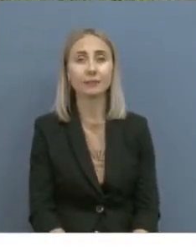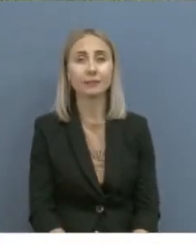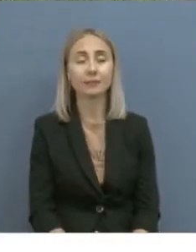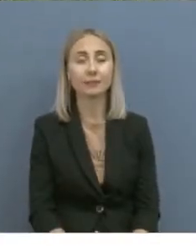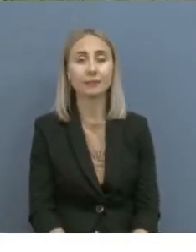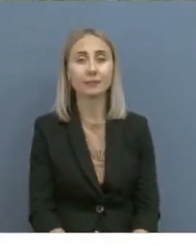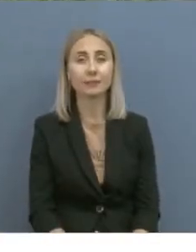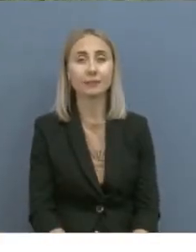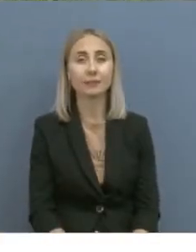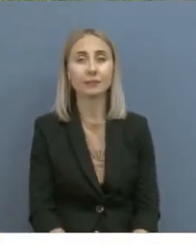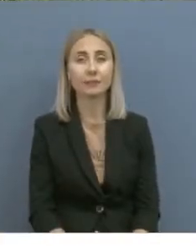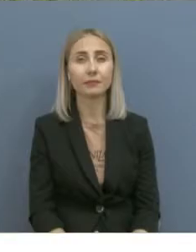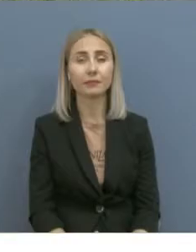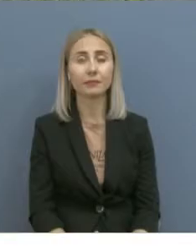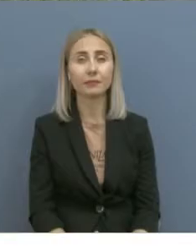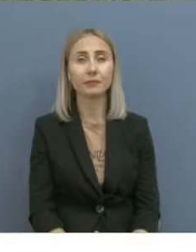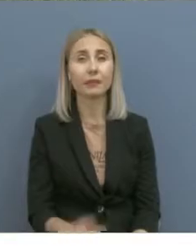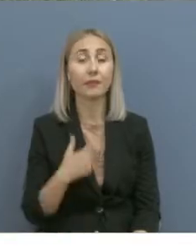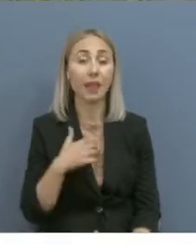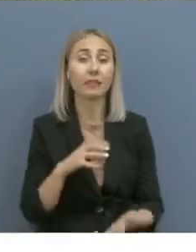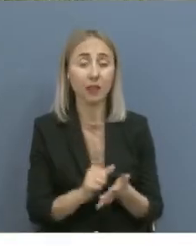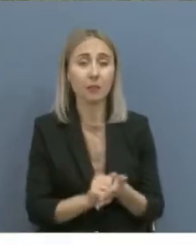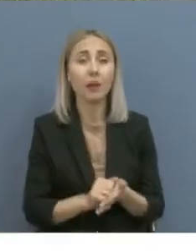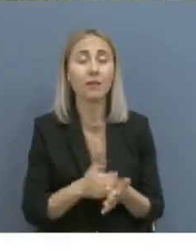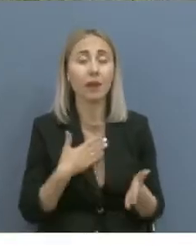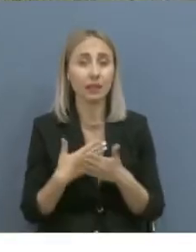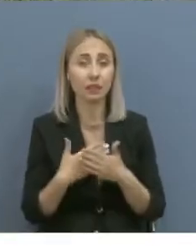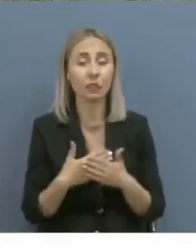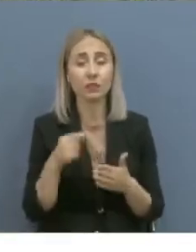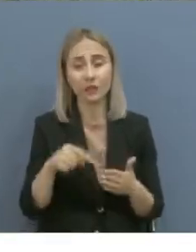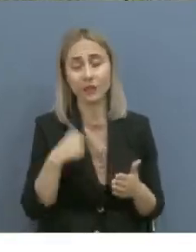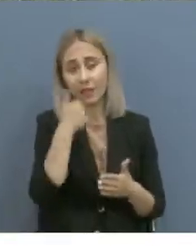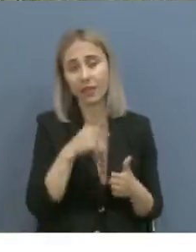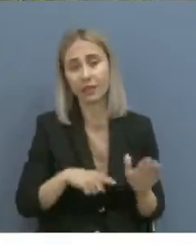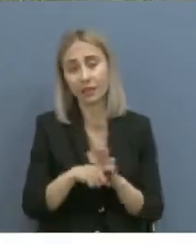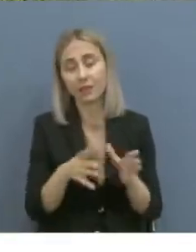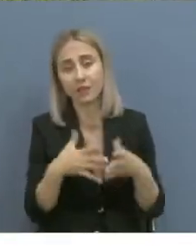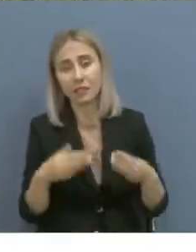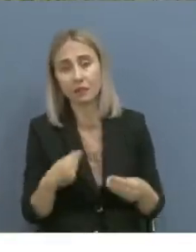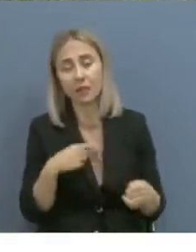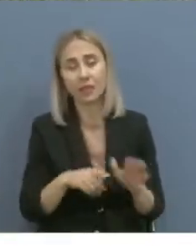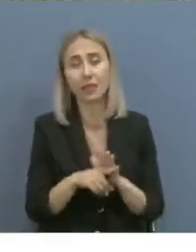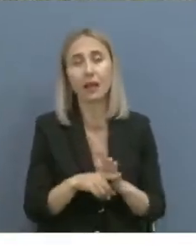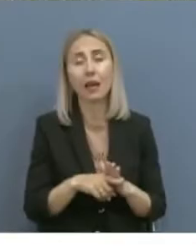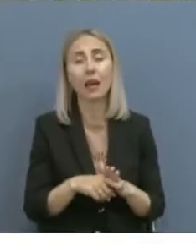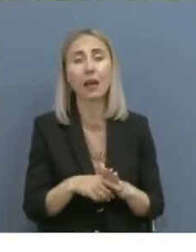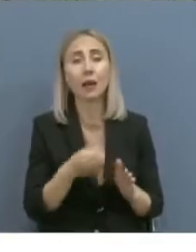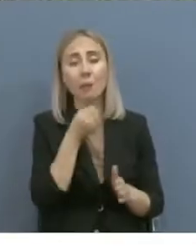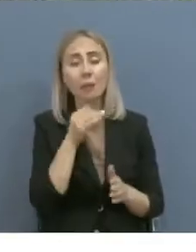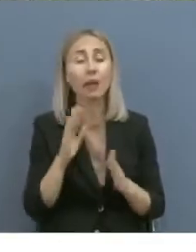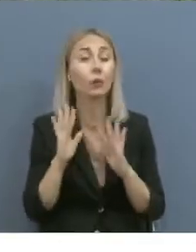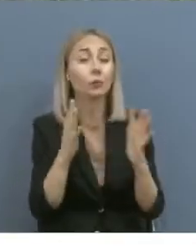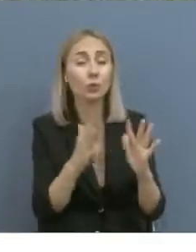Занимаюсь волонтерством с этого года. Көктем туысымен абаттандыру жұмысына кірістік. Біздер бірнеше топқа